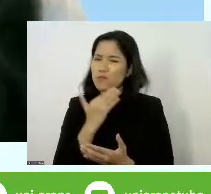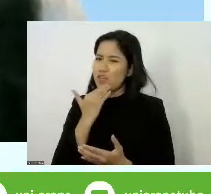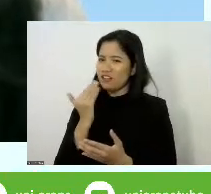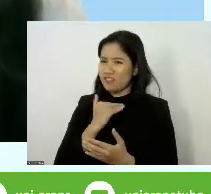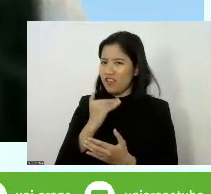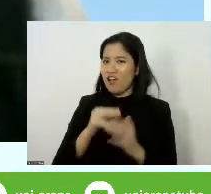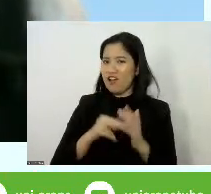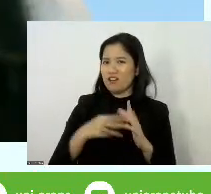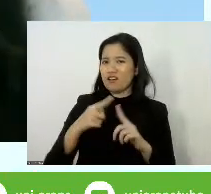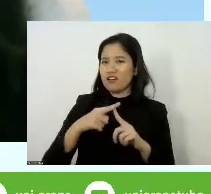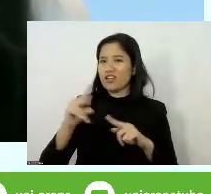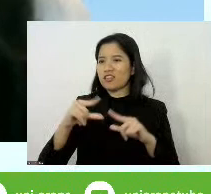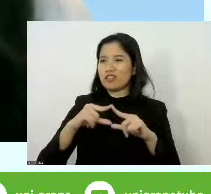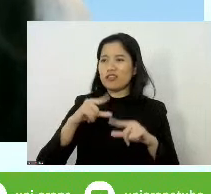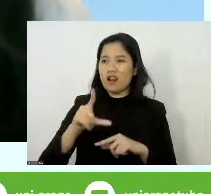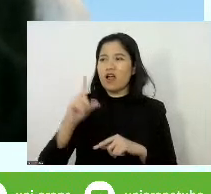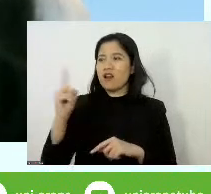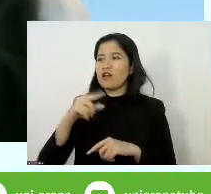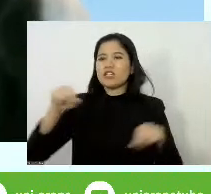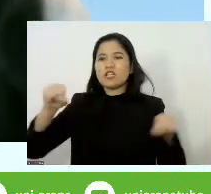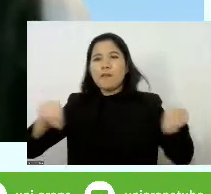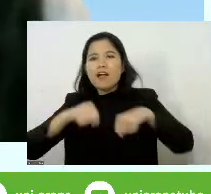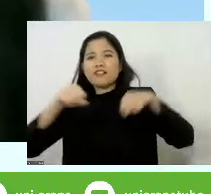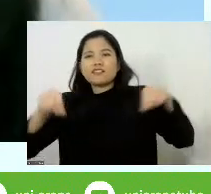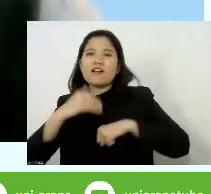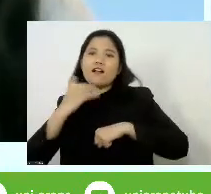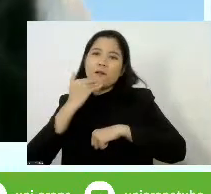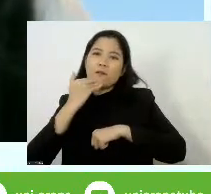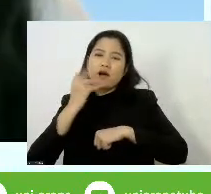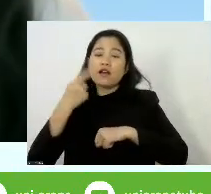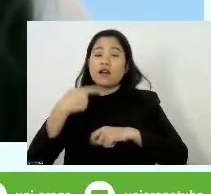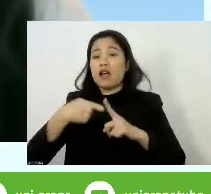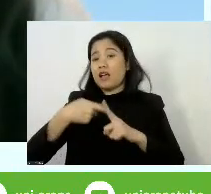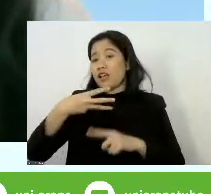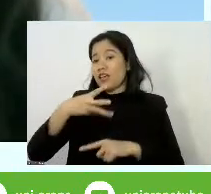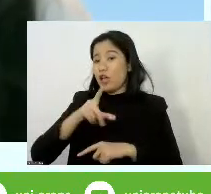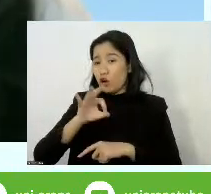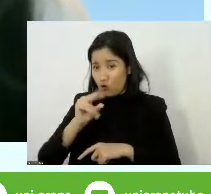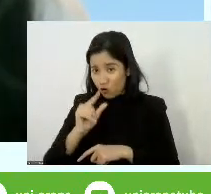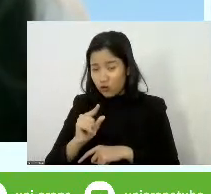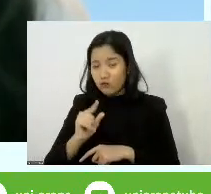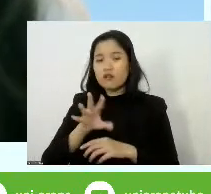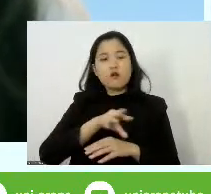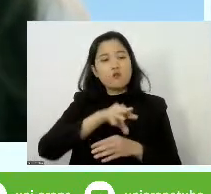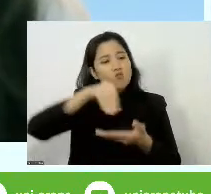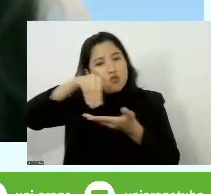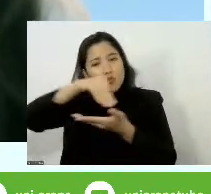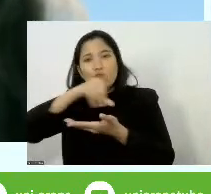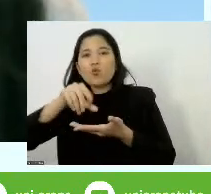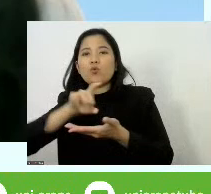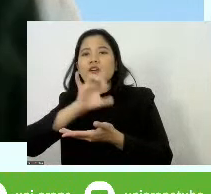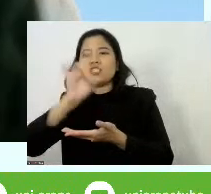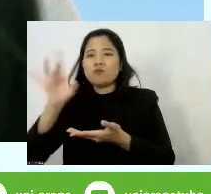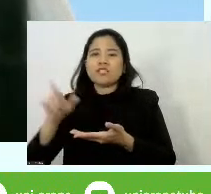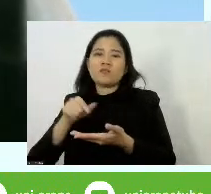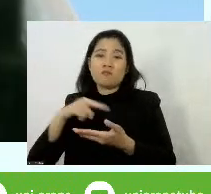apa aja kelor ada bumbu-bumbu aneh Banyak deh pokoknya semua yang aku butuhin